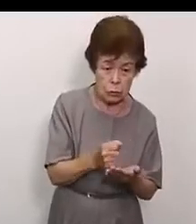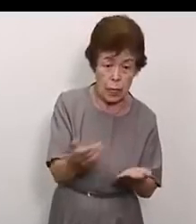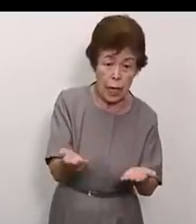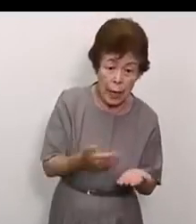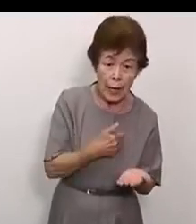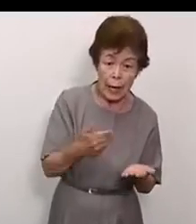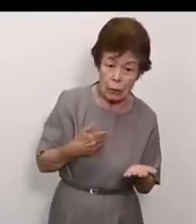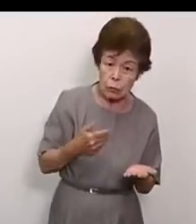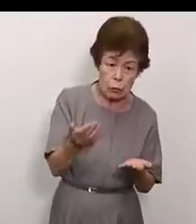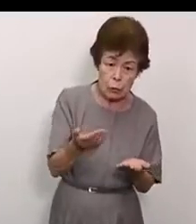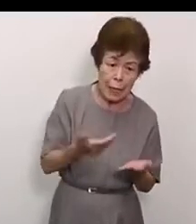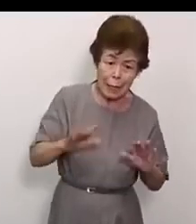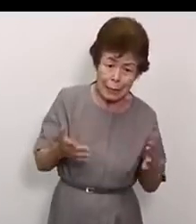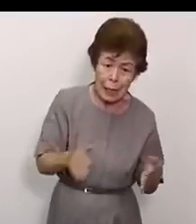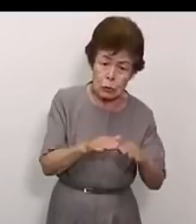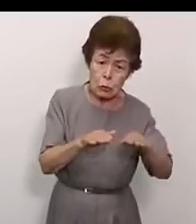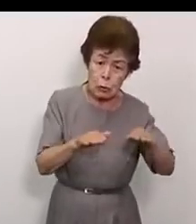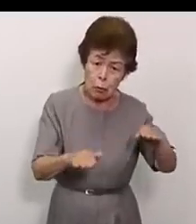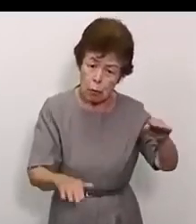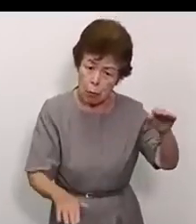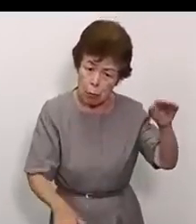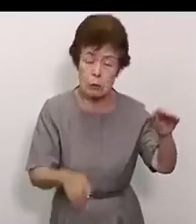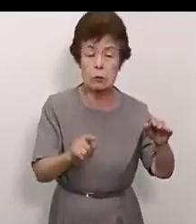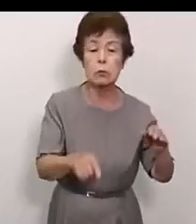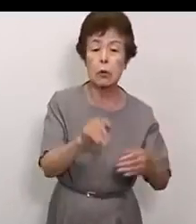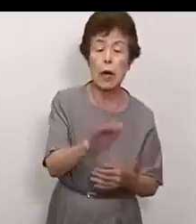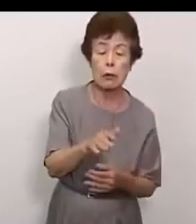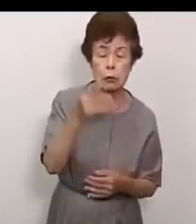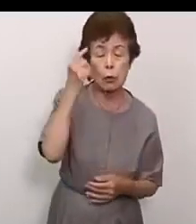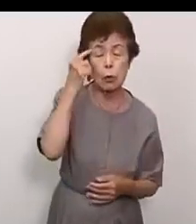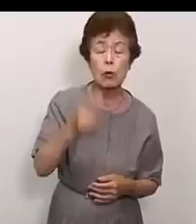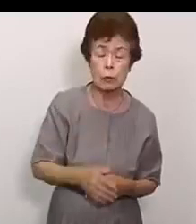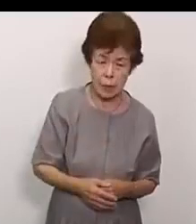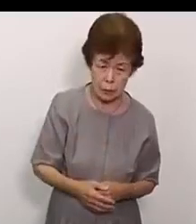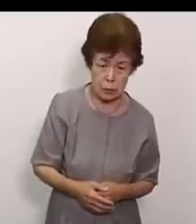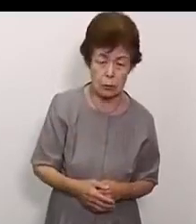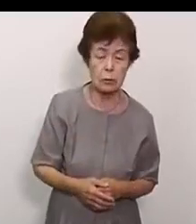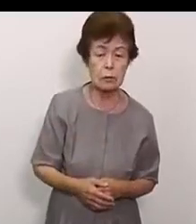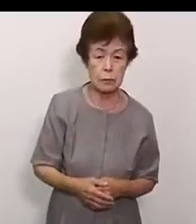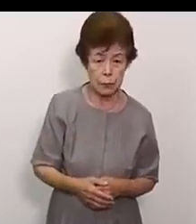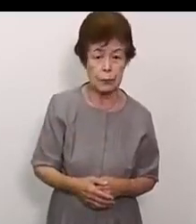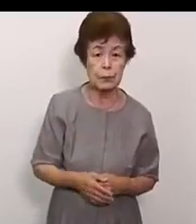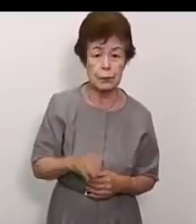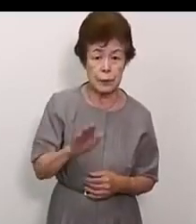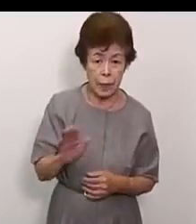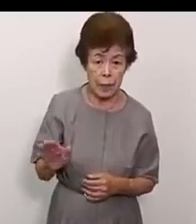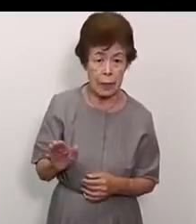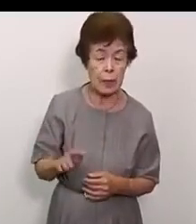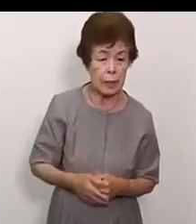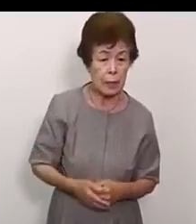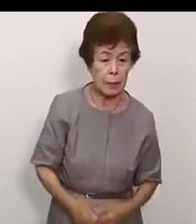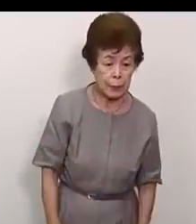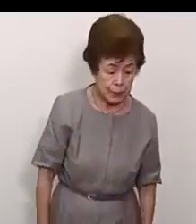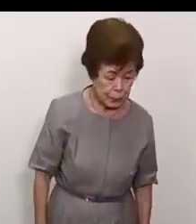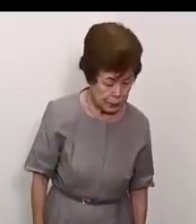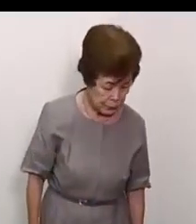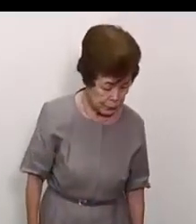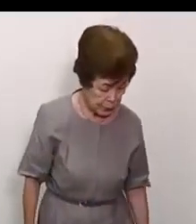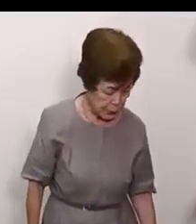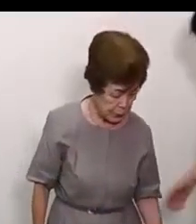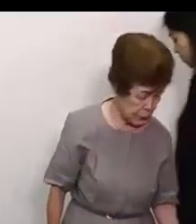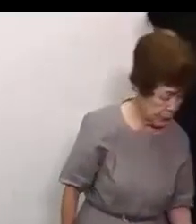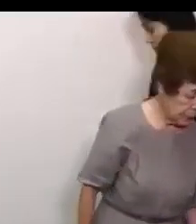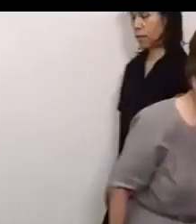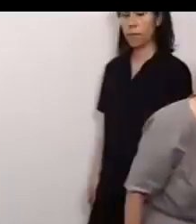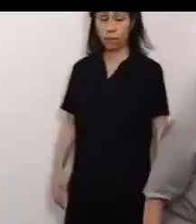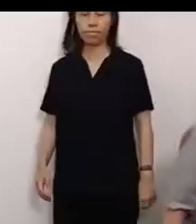っていってしまうということが、その子ども段階から始まってるっていうのも分かってほしいなと思います。であの実際に六五さんが